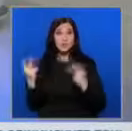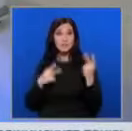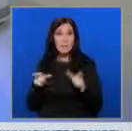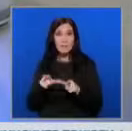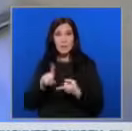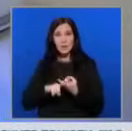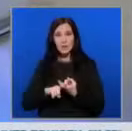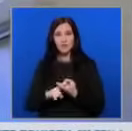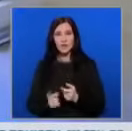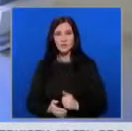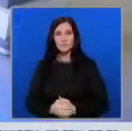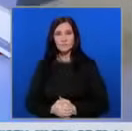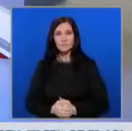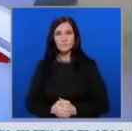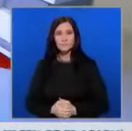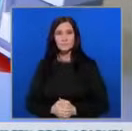Кирова.